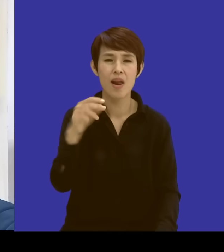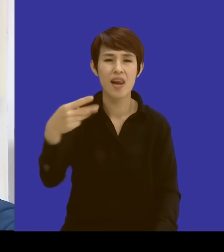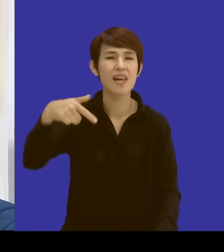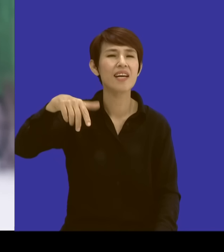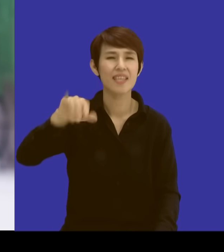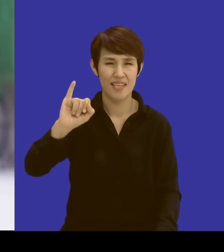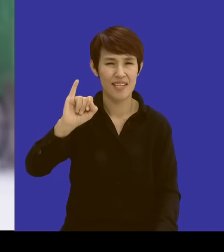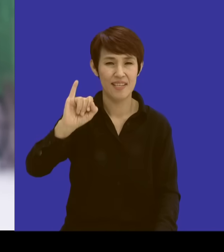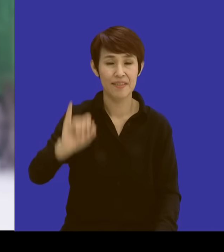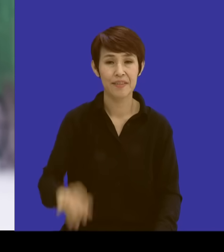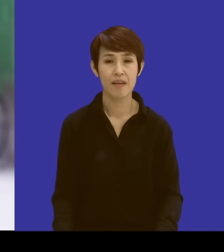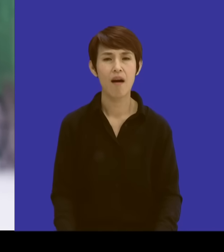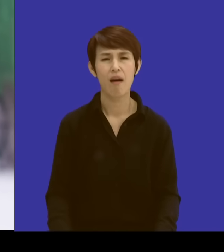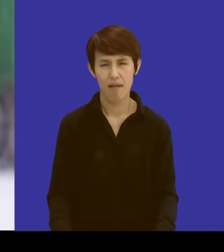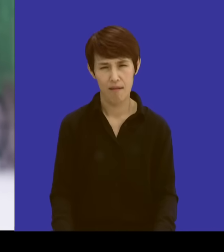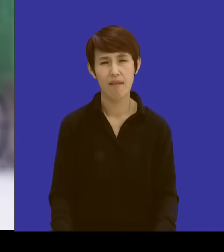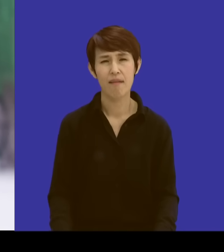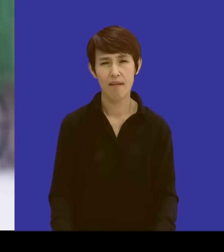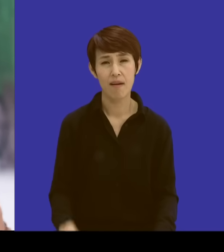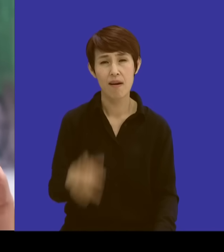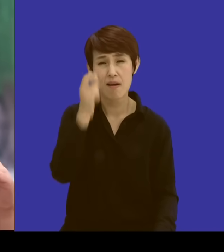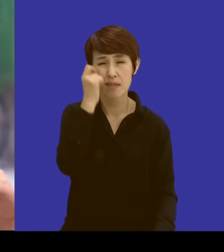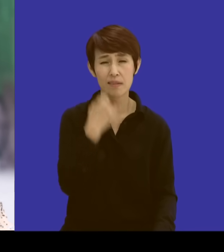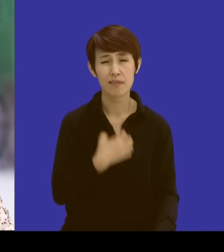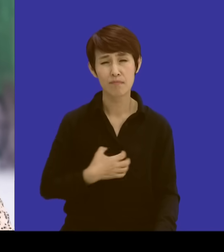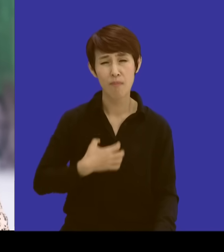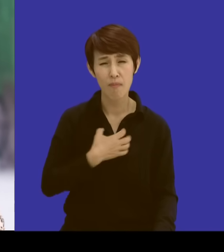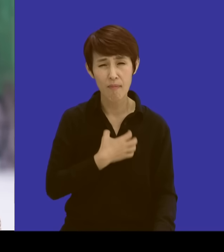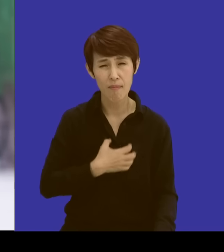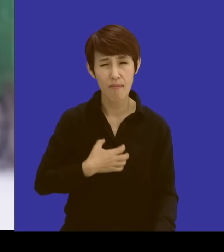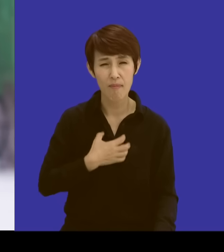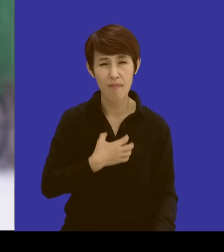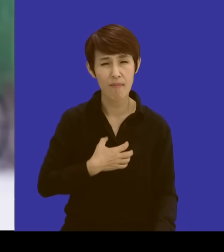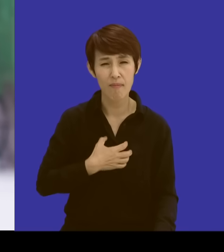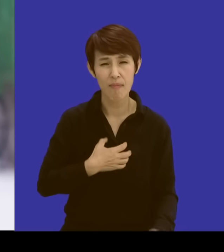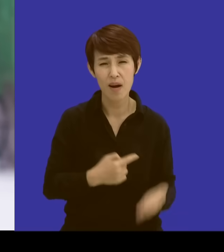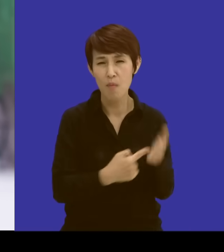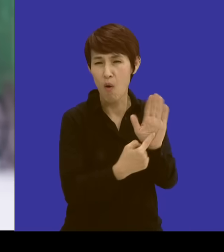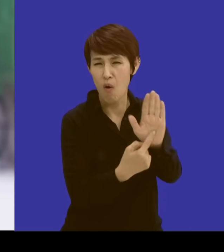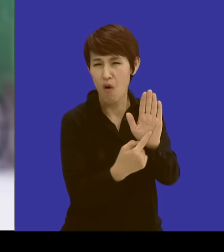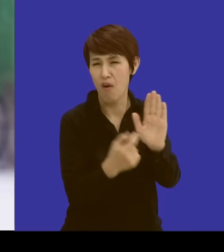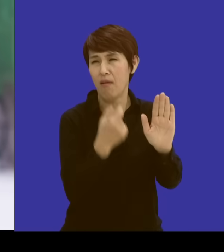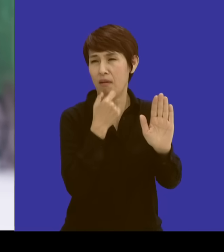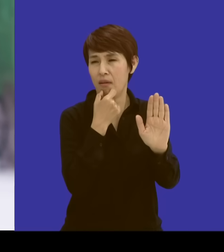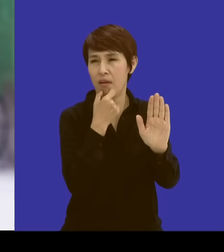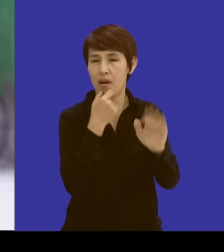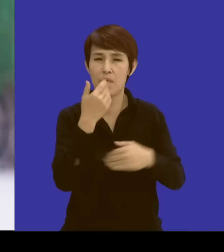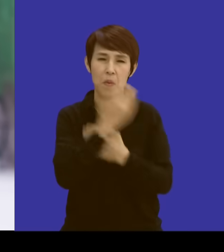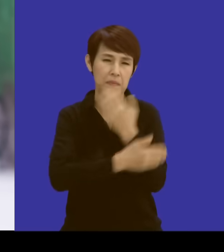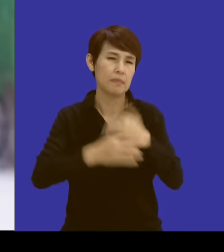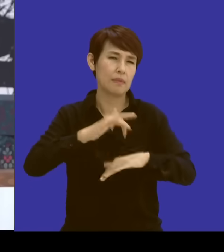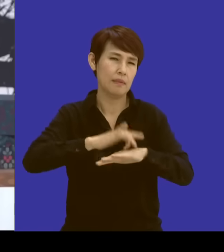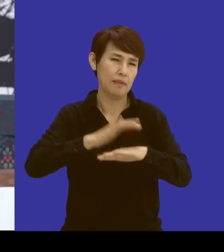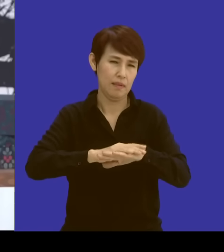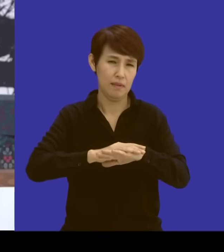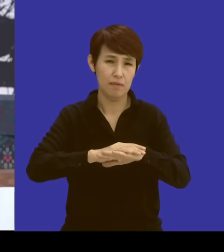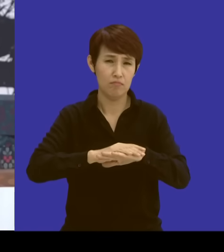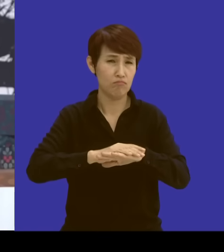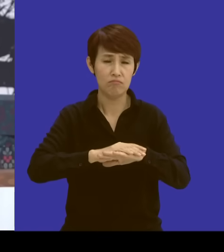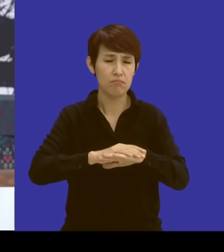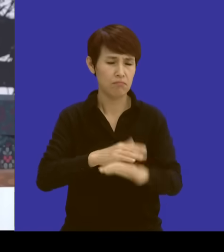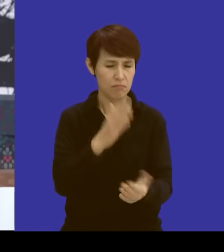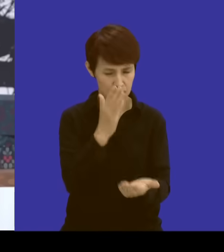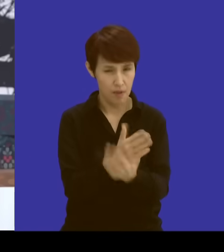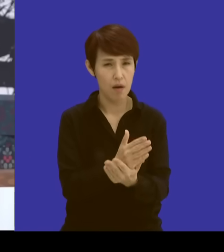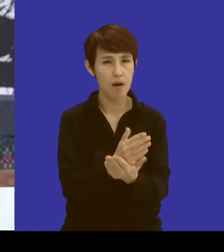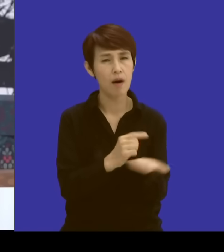예. 진짜 슬픔이란 것만 가리고 싶어하는 그게 아주 습관이 다들 돼 있는 게 있는데 그걸 아예 그냥 드러내서